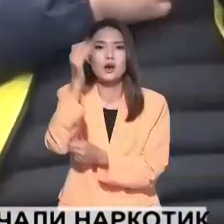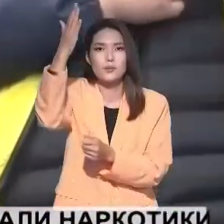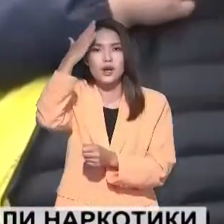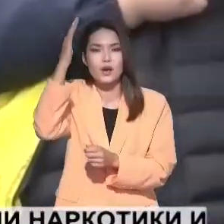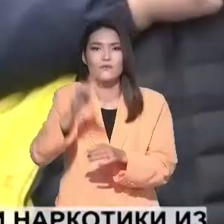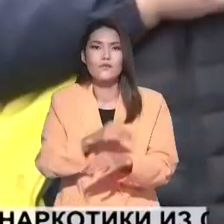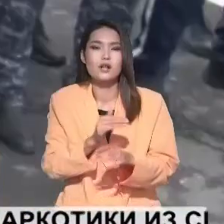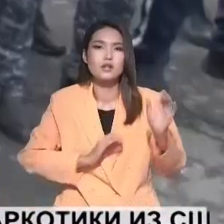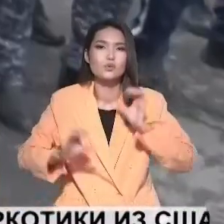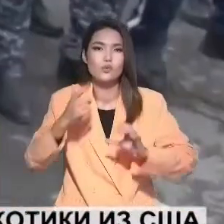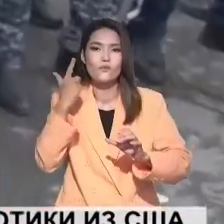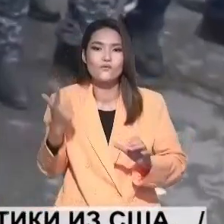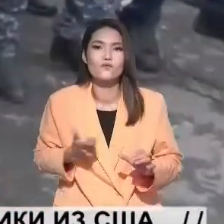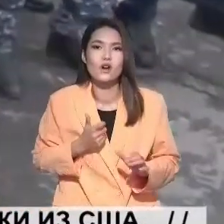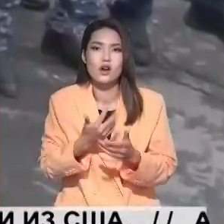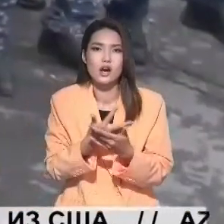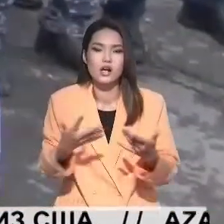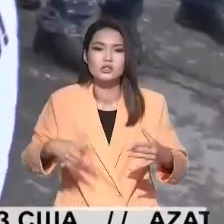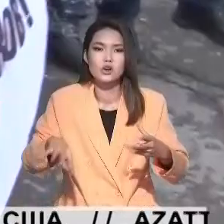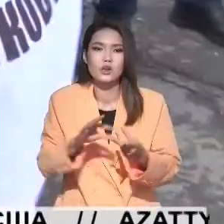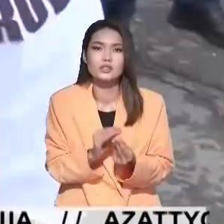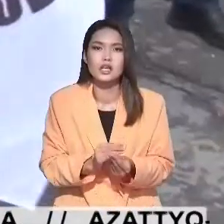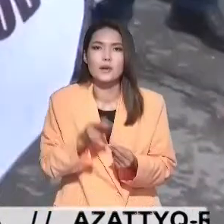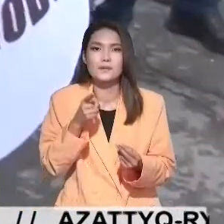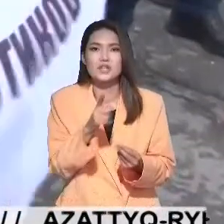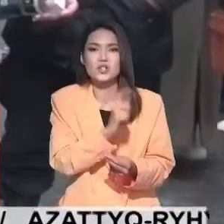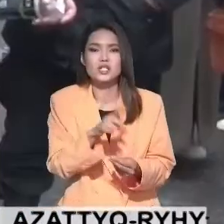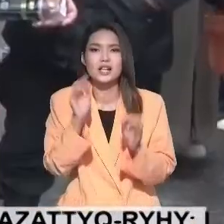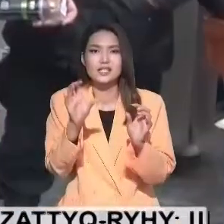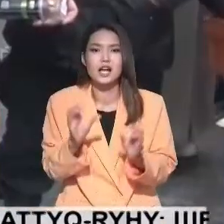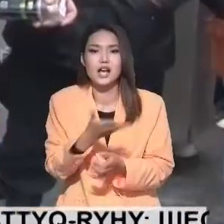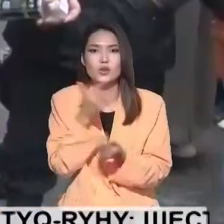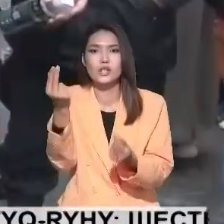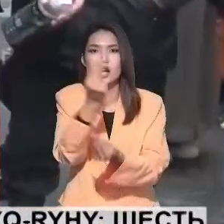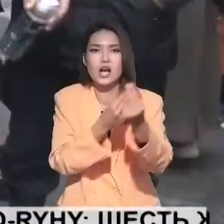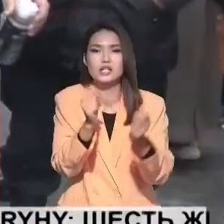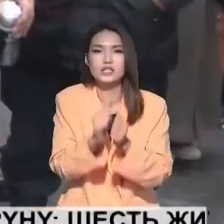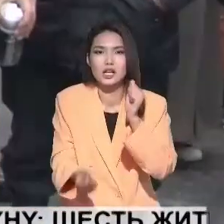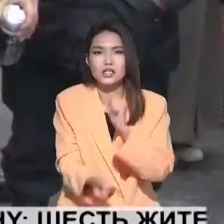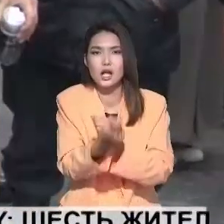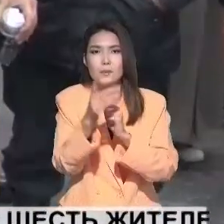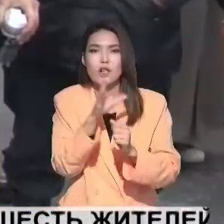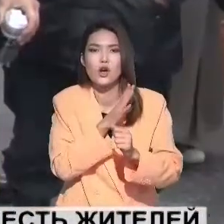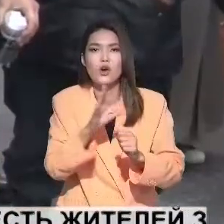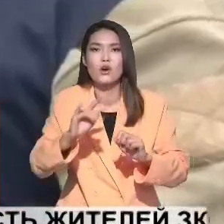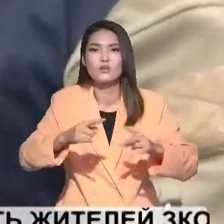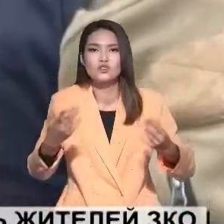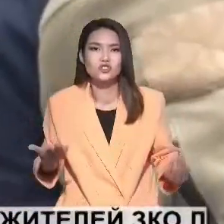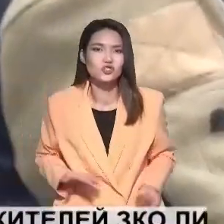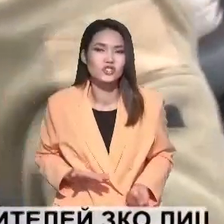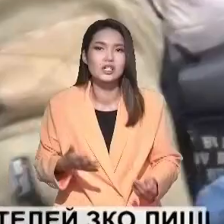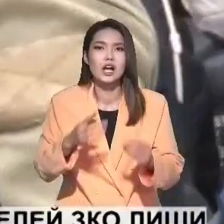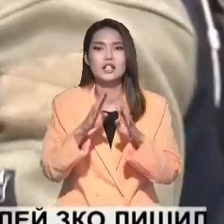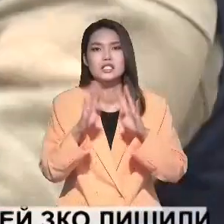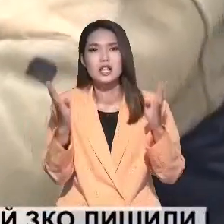волонтеры, студенты, военнослужащие Минобороны. Всего более 1000 человек. Незаконные граффити чаще всего появляются на фасадах жилых домов,